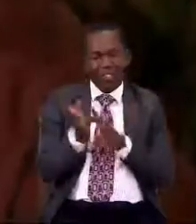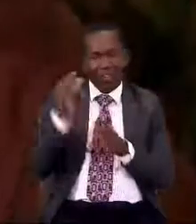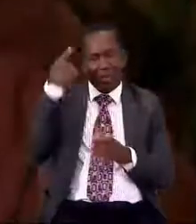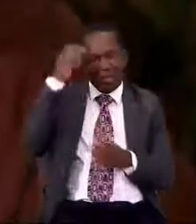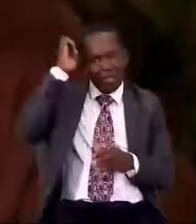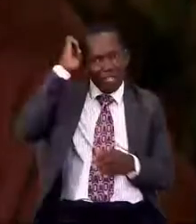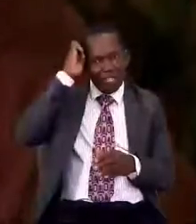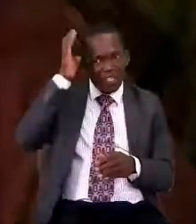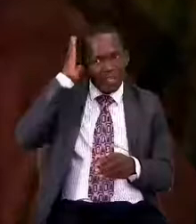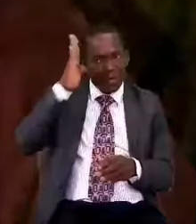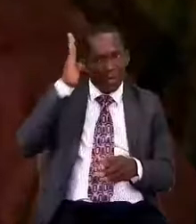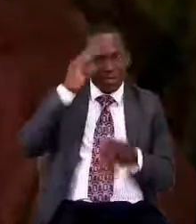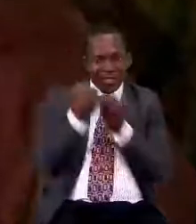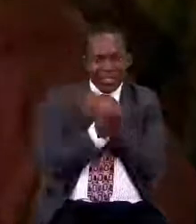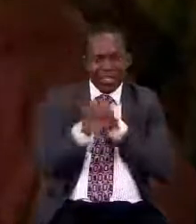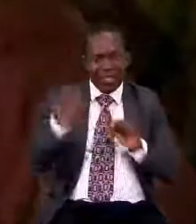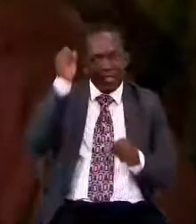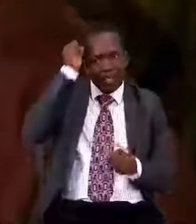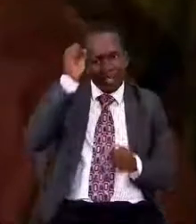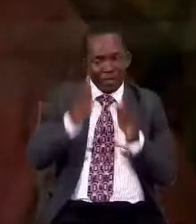crie Amen.